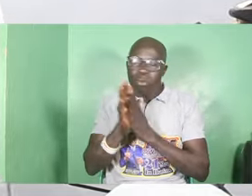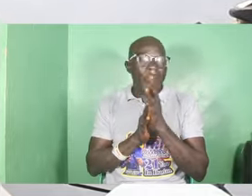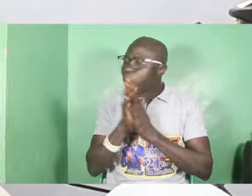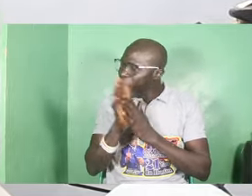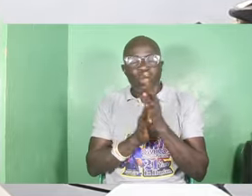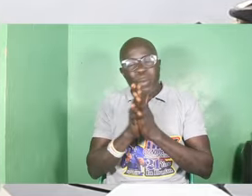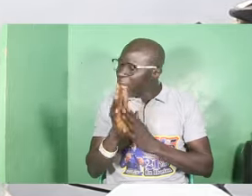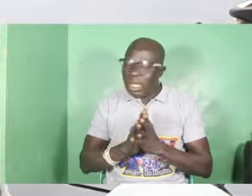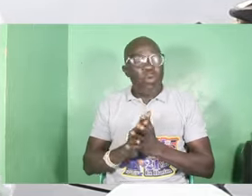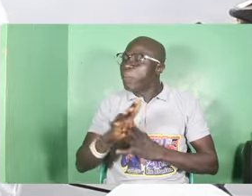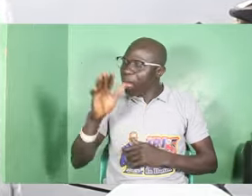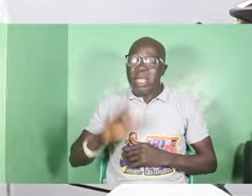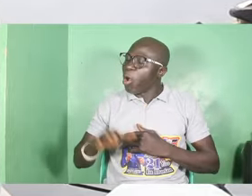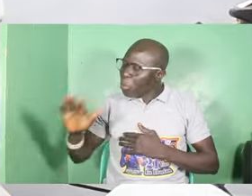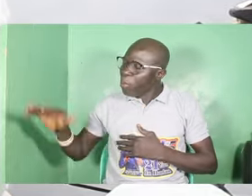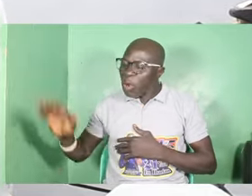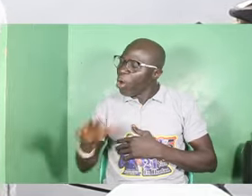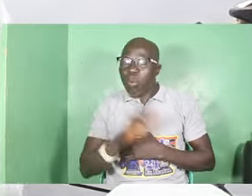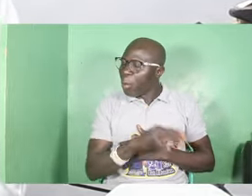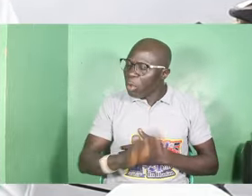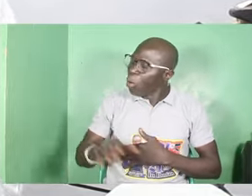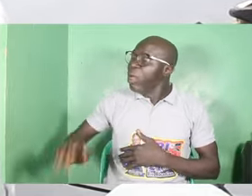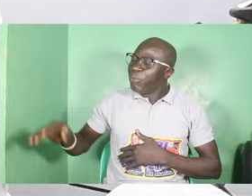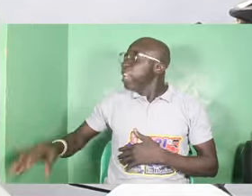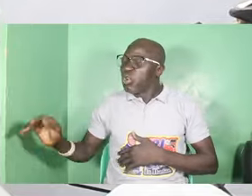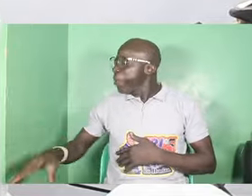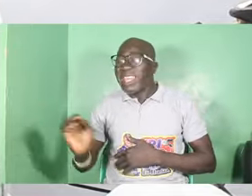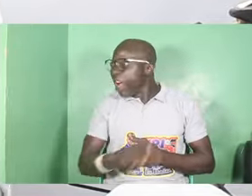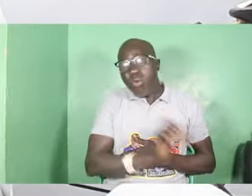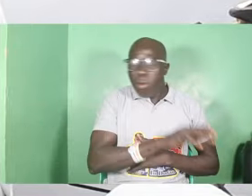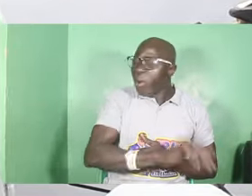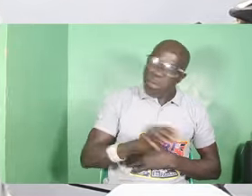ìyanu bẹ ayé mi wò ó ìyanu bẹ ayé mi wò ó.